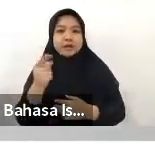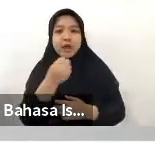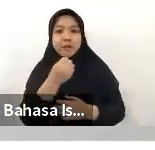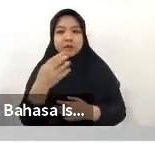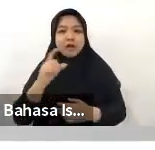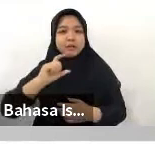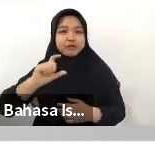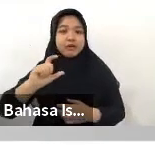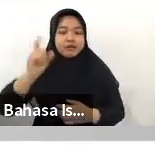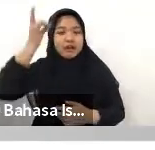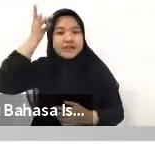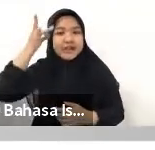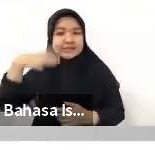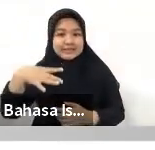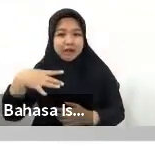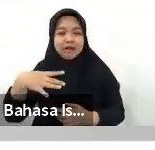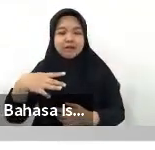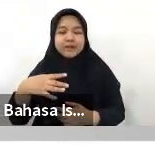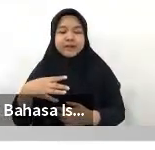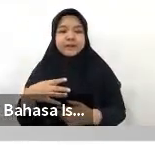di desa, misalnya